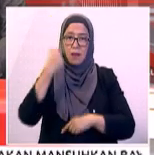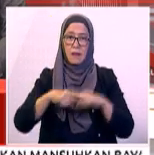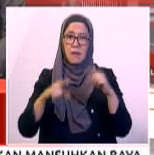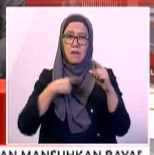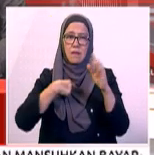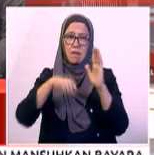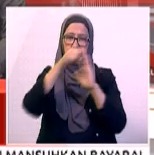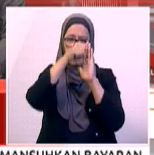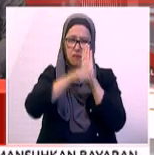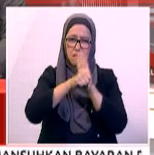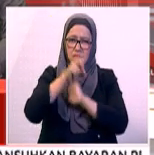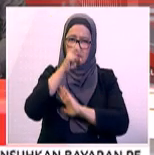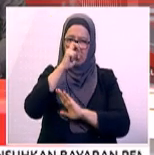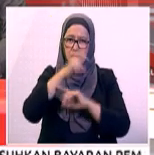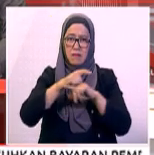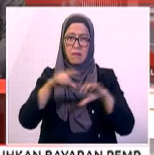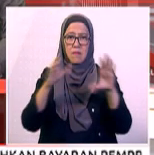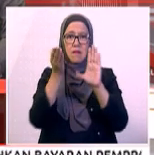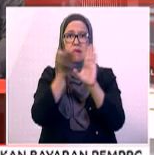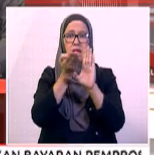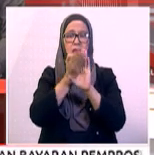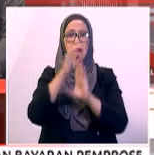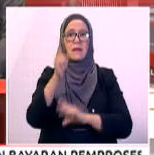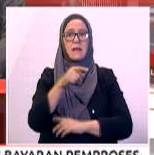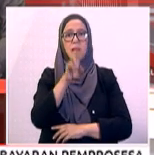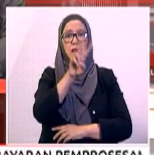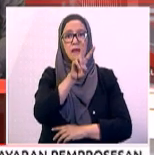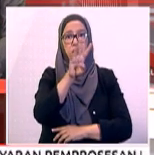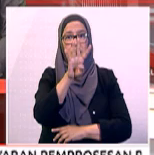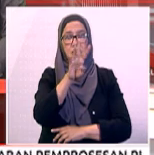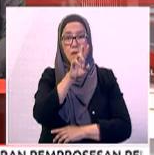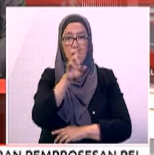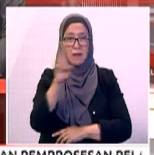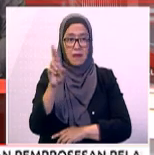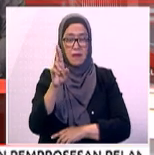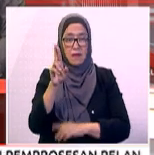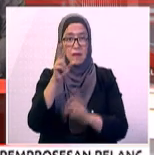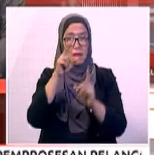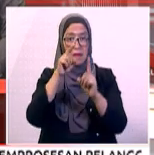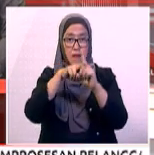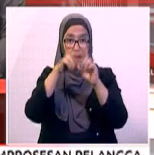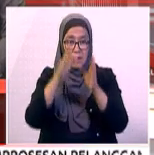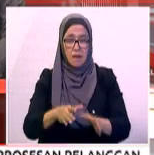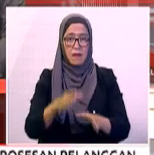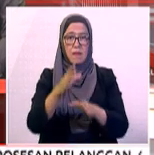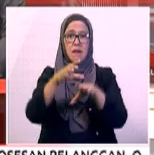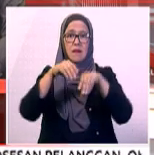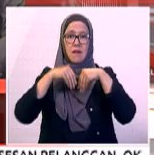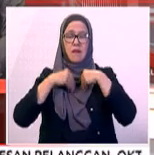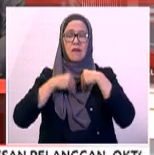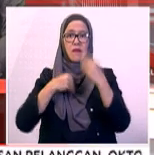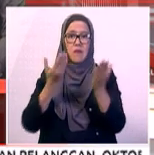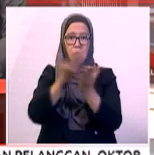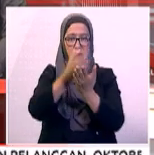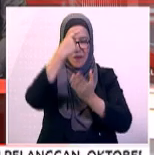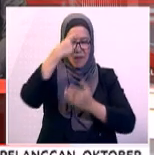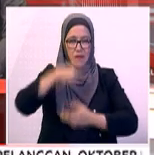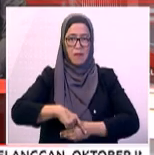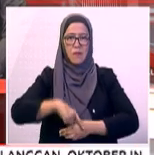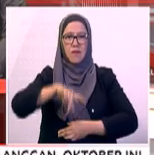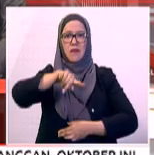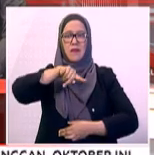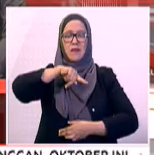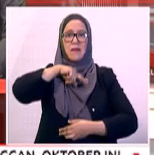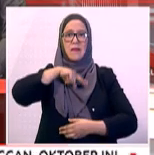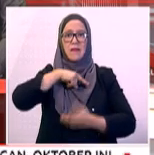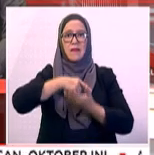mendapatkan pembiayaan, hanya 24,243 permohonan telah menerima tawaran memiliki kediaman. Esko Perumahan